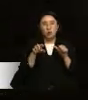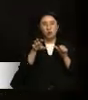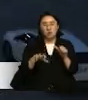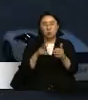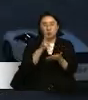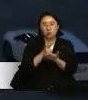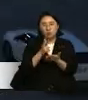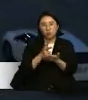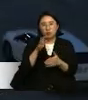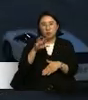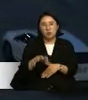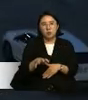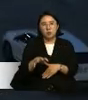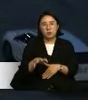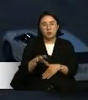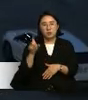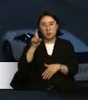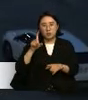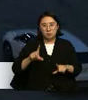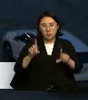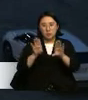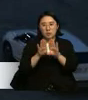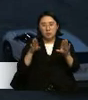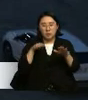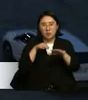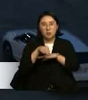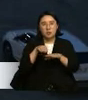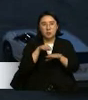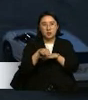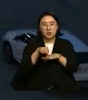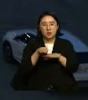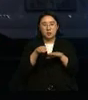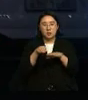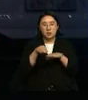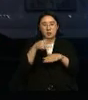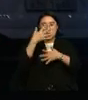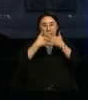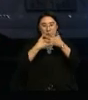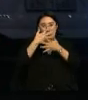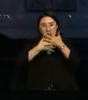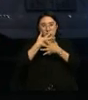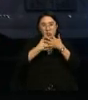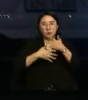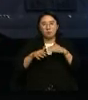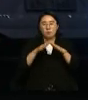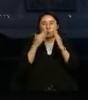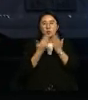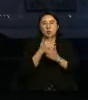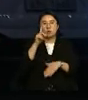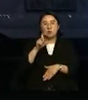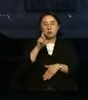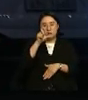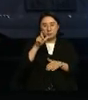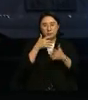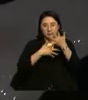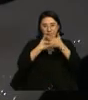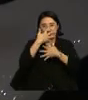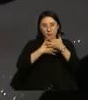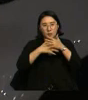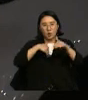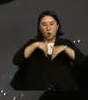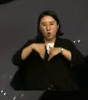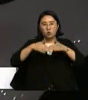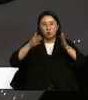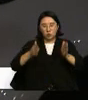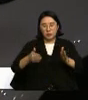한 주차장에서 보름 동안 열린 드라이브인 극장이 대표적이라고 할 수 있습니다. 모두 15편의 영화가 거리